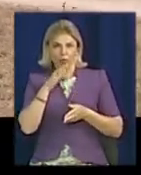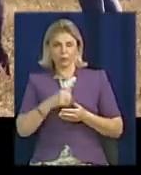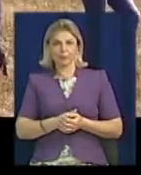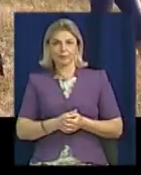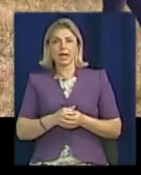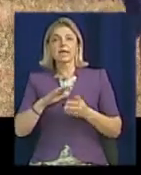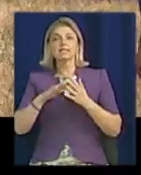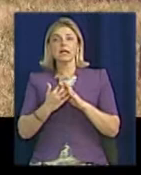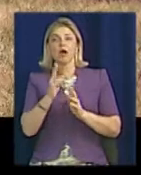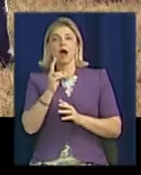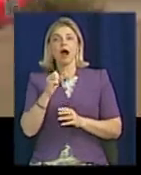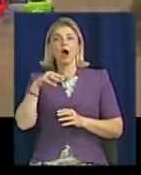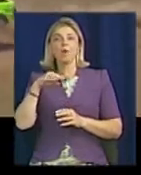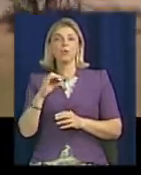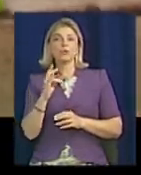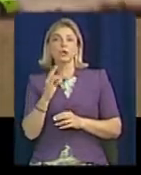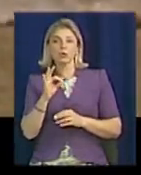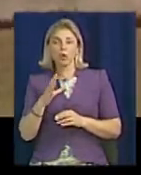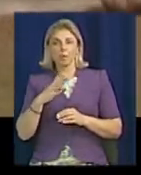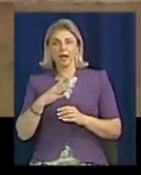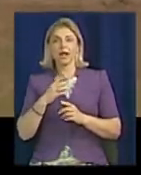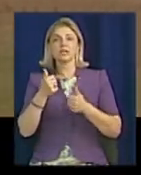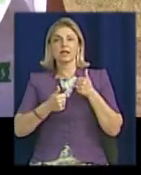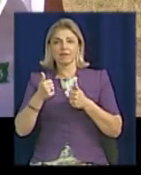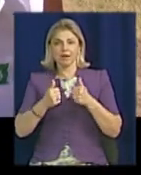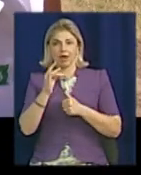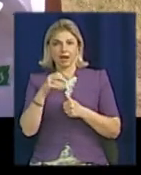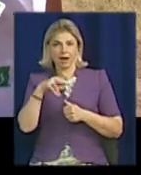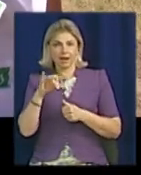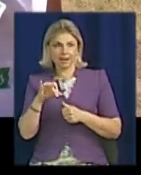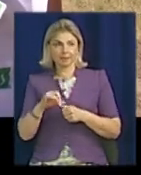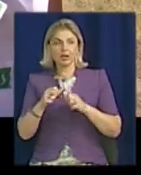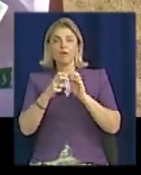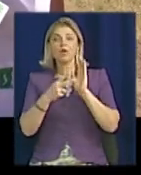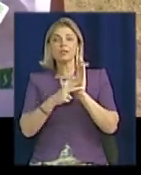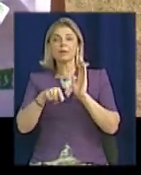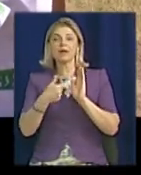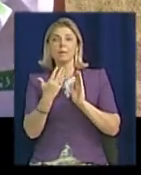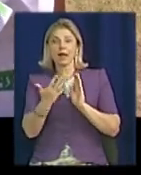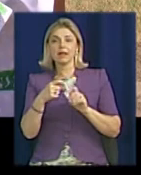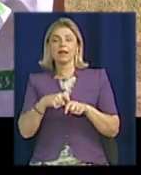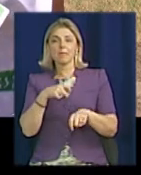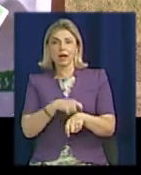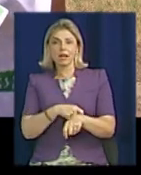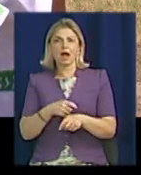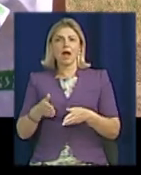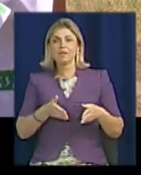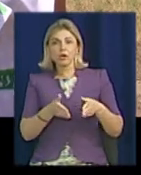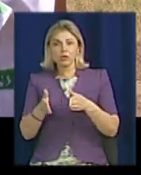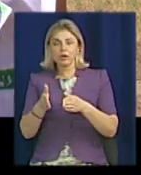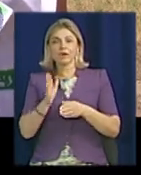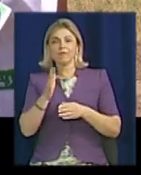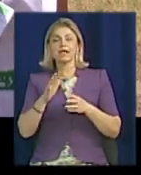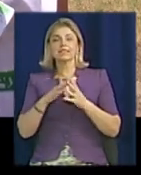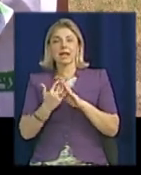Вітовського району відбулись змагання з міні-ралі «Кубок лиманів». 18,5 кілометрів віражів та трамплінів. У селі